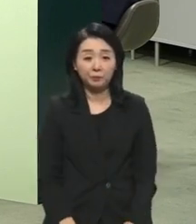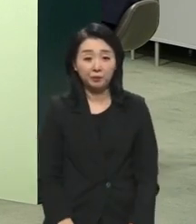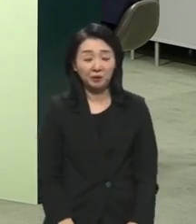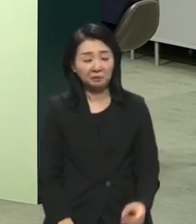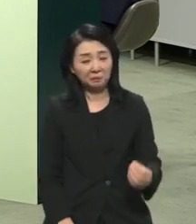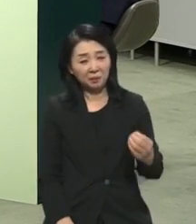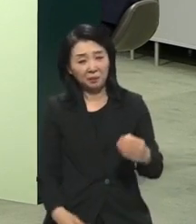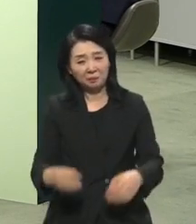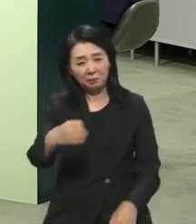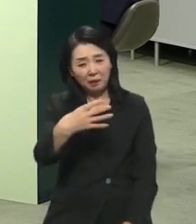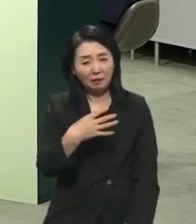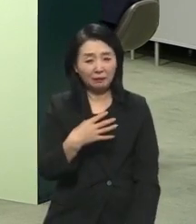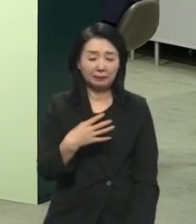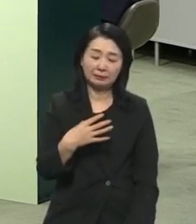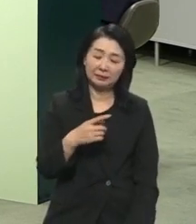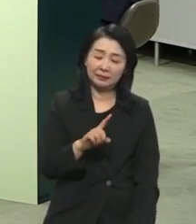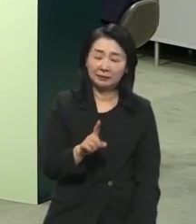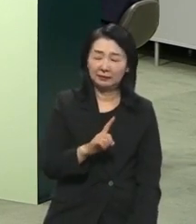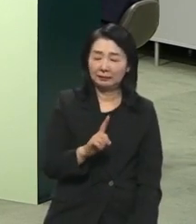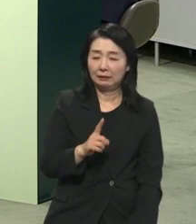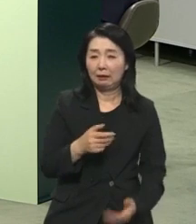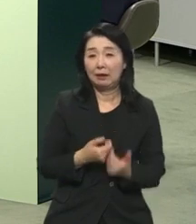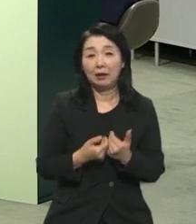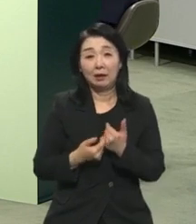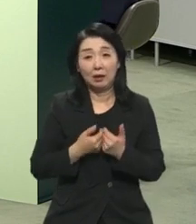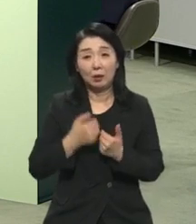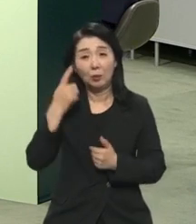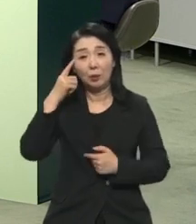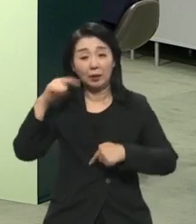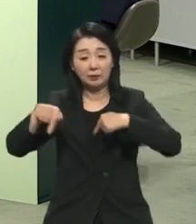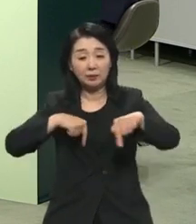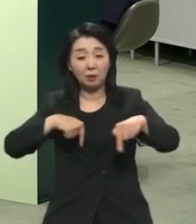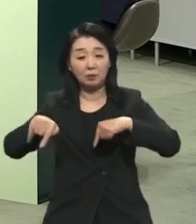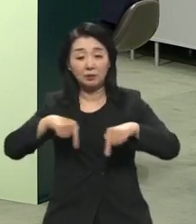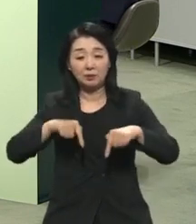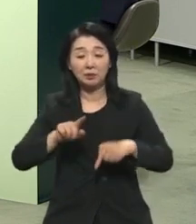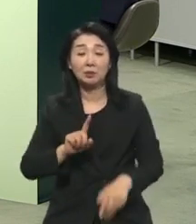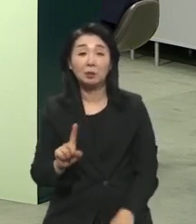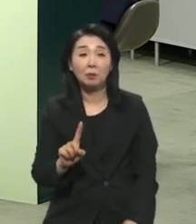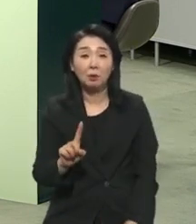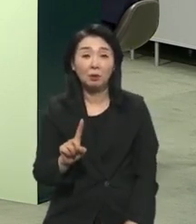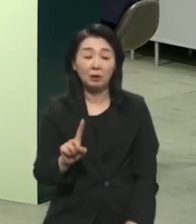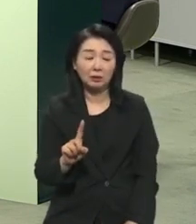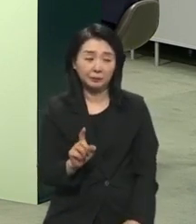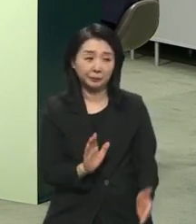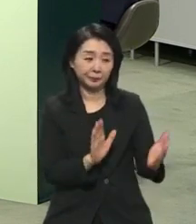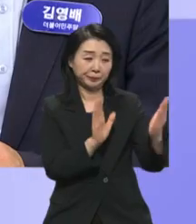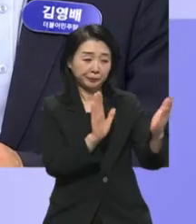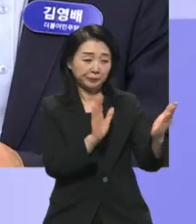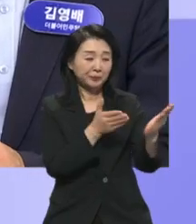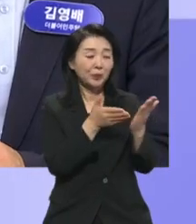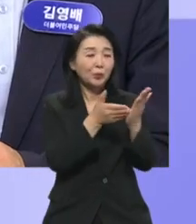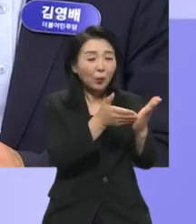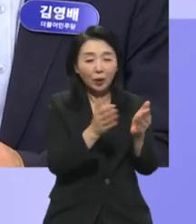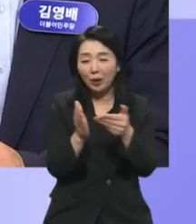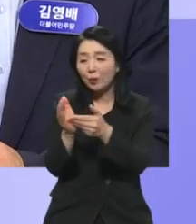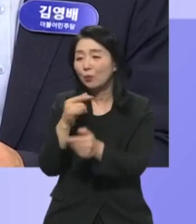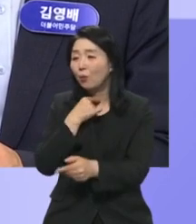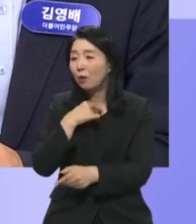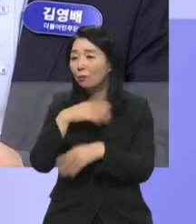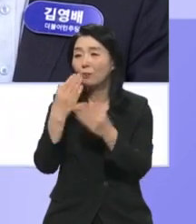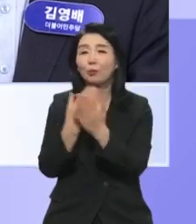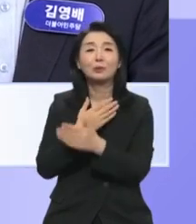야박해요 정치라는 것은 상대방이 어떤 요구를 하는지 다 알잖아요